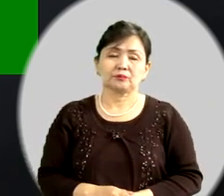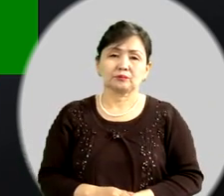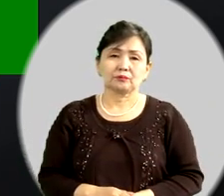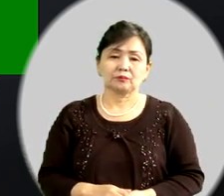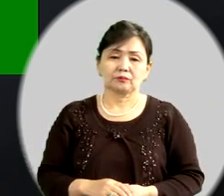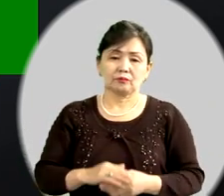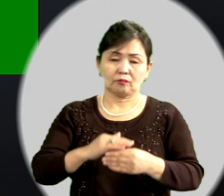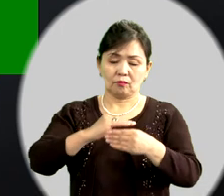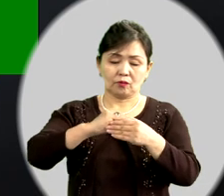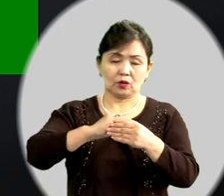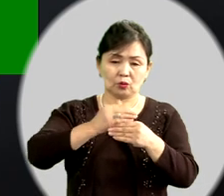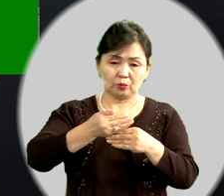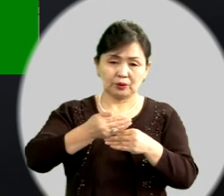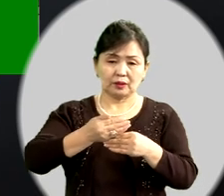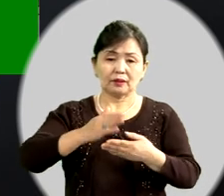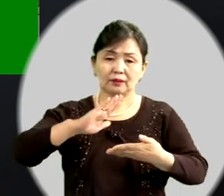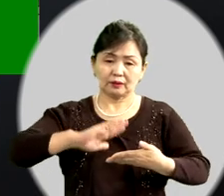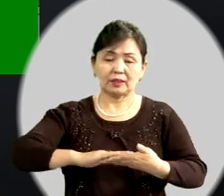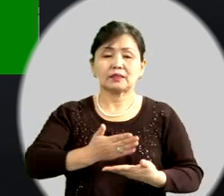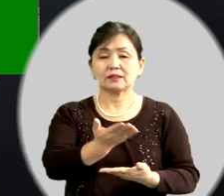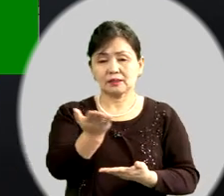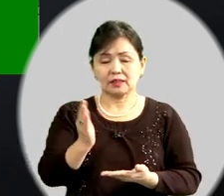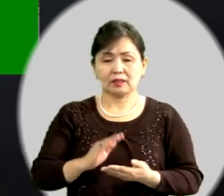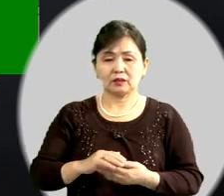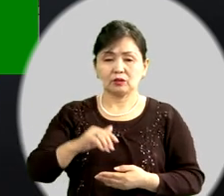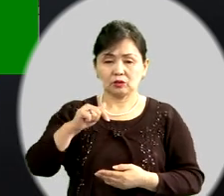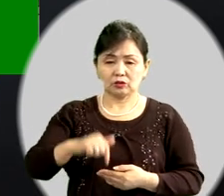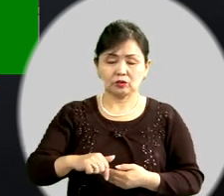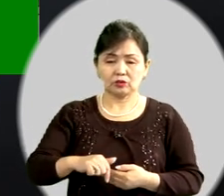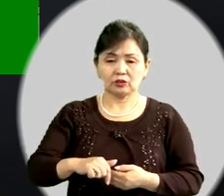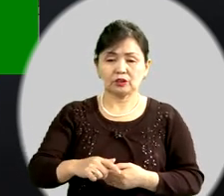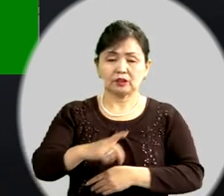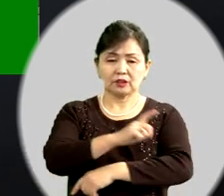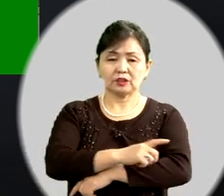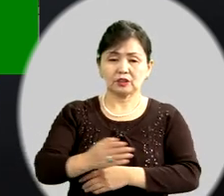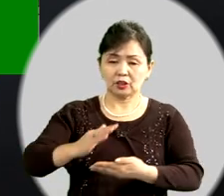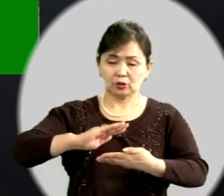кубтэй илүү сайн танилццгаая. Ингээд манай хичээл куб зочлон ирлээ.